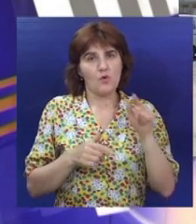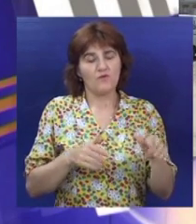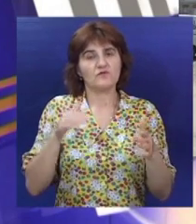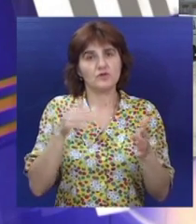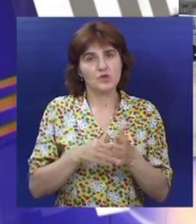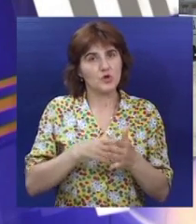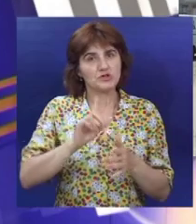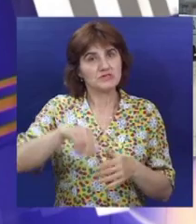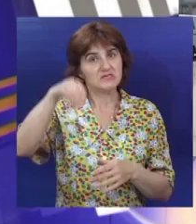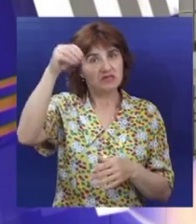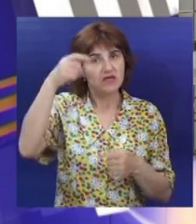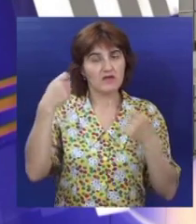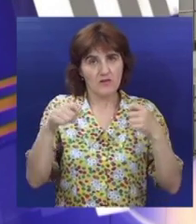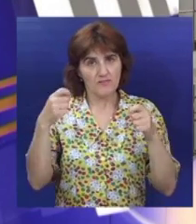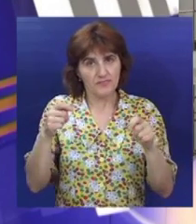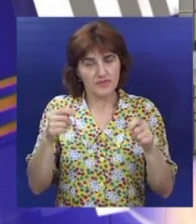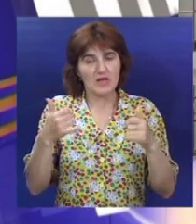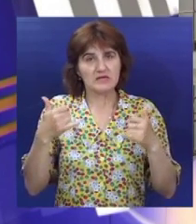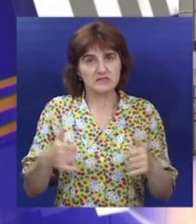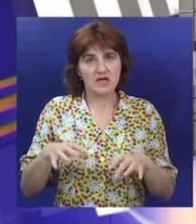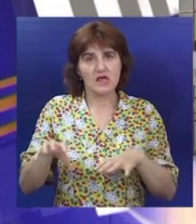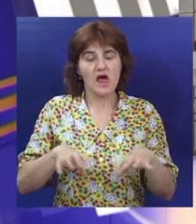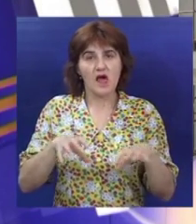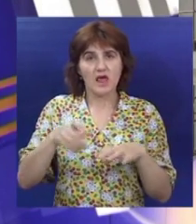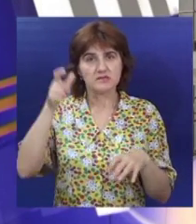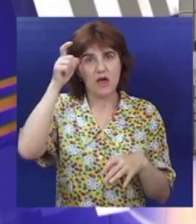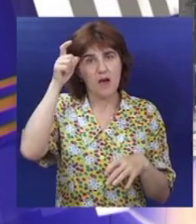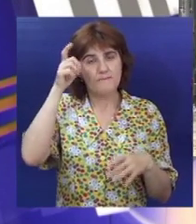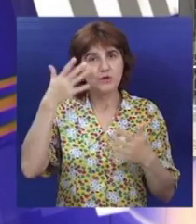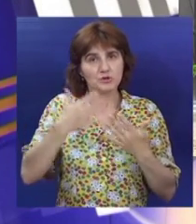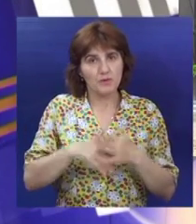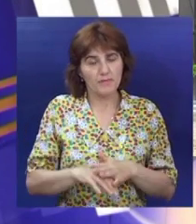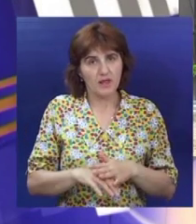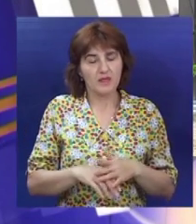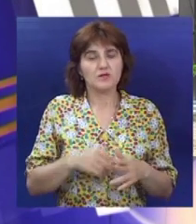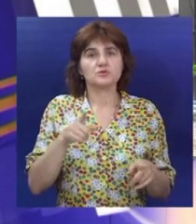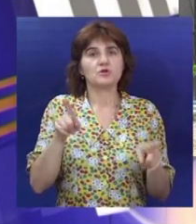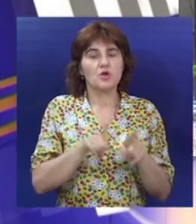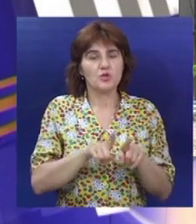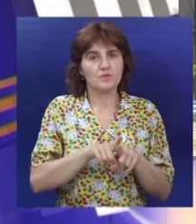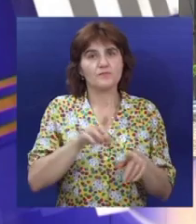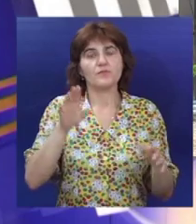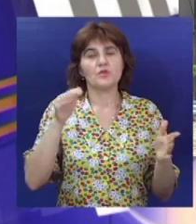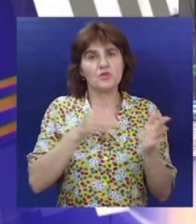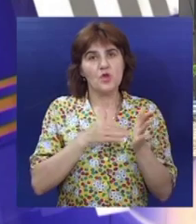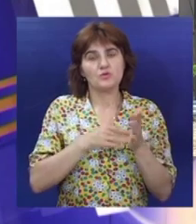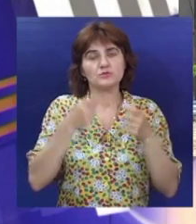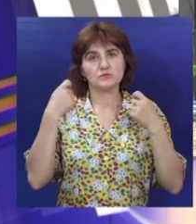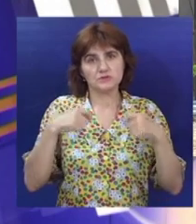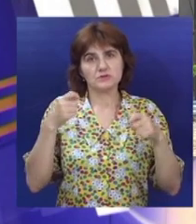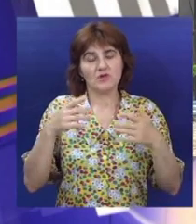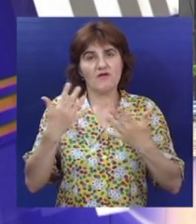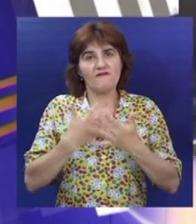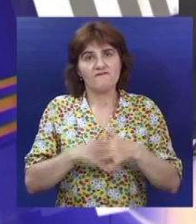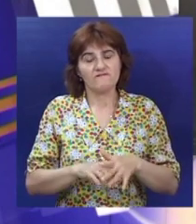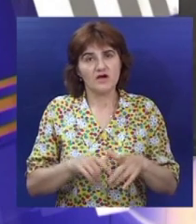jedino gradilište u privrednoj zoni Mali Bajmok u ovom trenutku. Radnici beogradskog preduzeća IMP Balkan izvode završne radove na